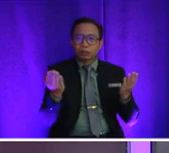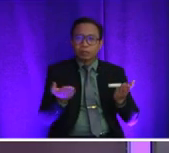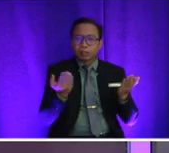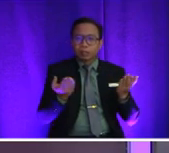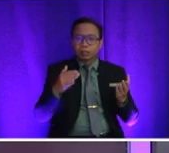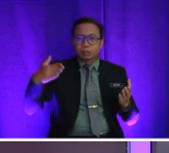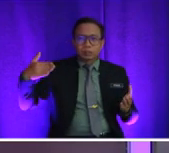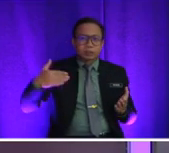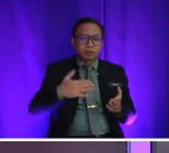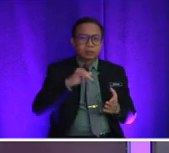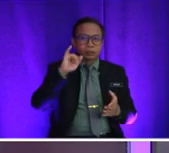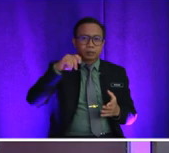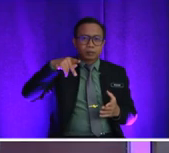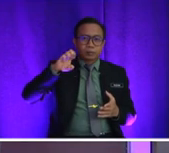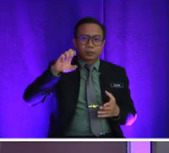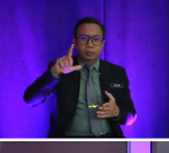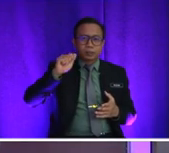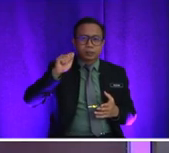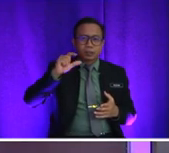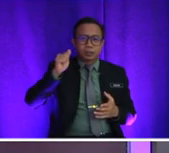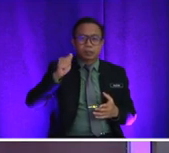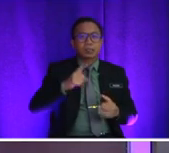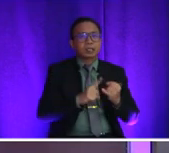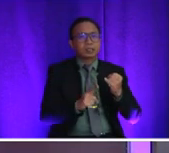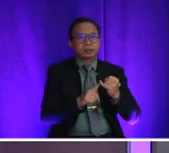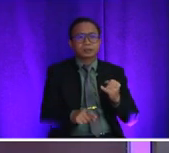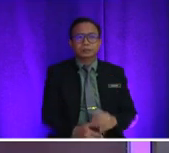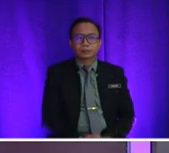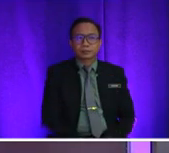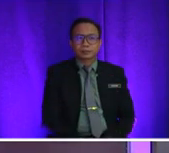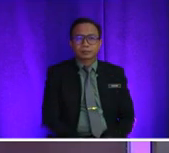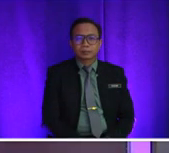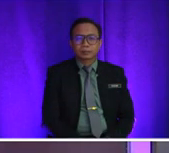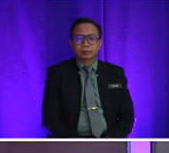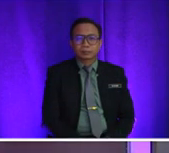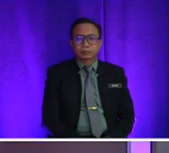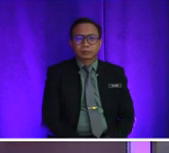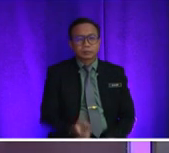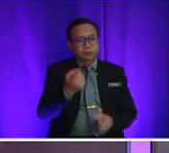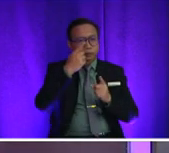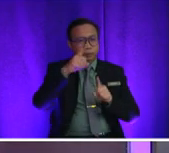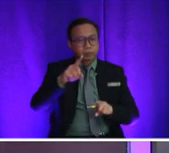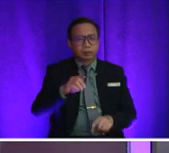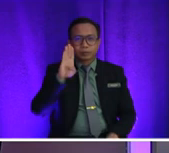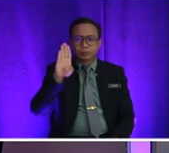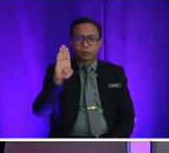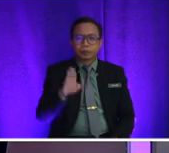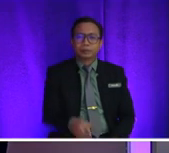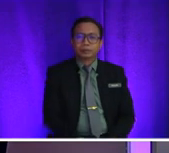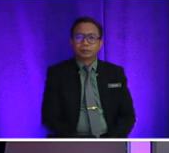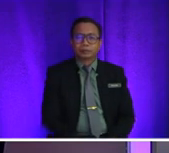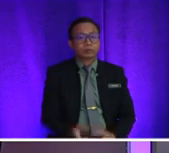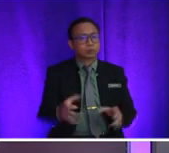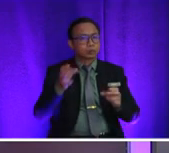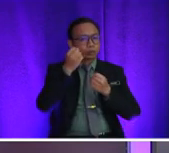laga Oke ini adalah yang terakhir sekali lah Yang Tertinggal gitu oke jawabannya adalah B Oke ini